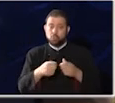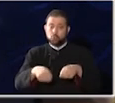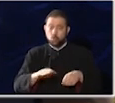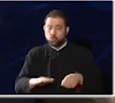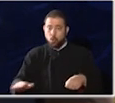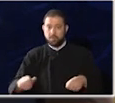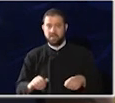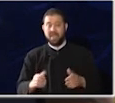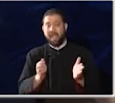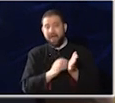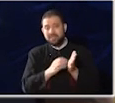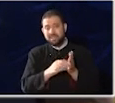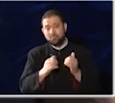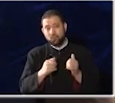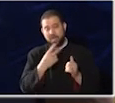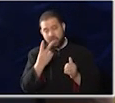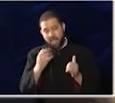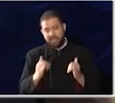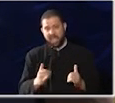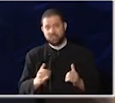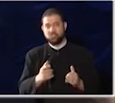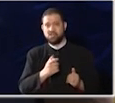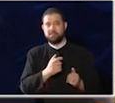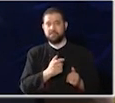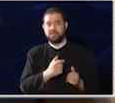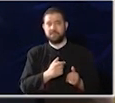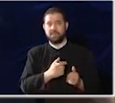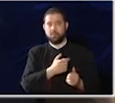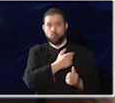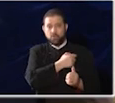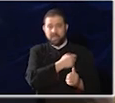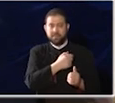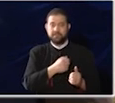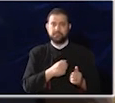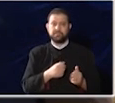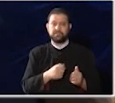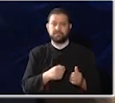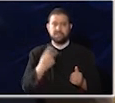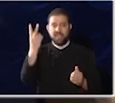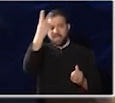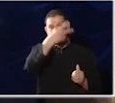cu toți copiii. Ar trebui, iată aici, ne putem...